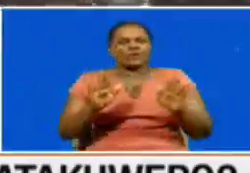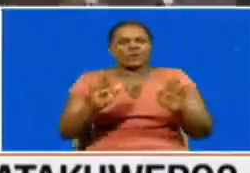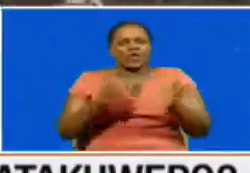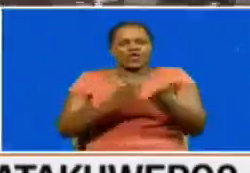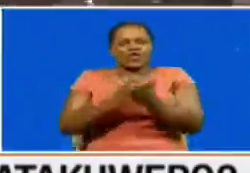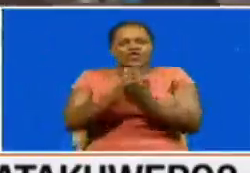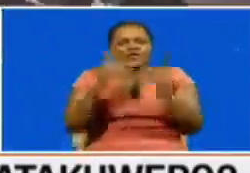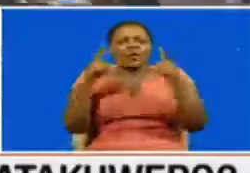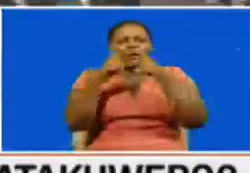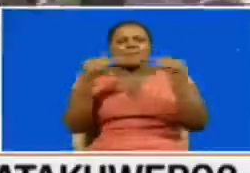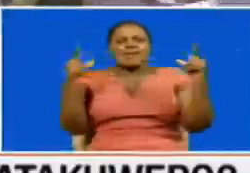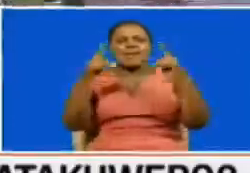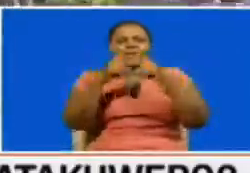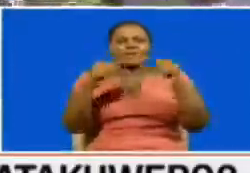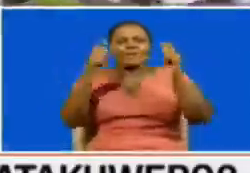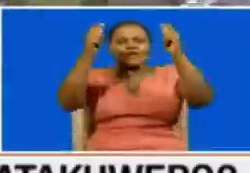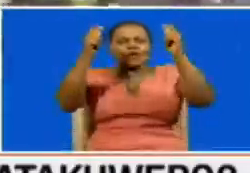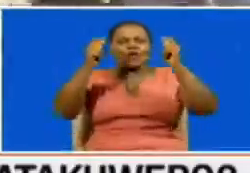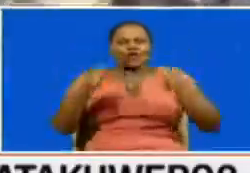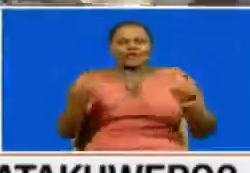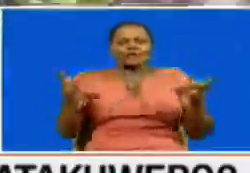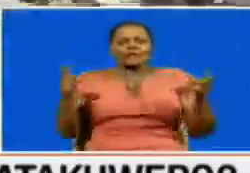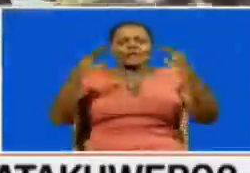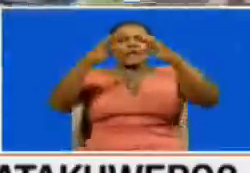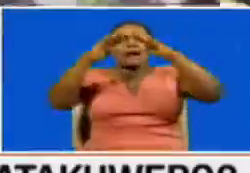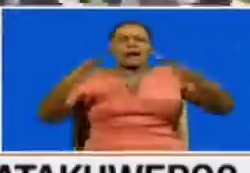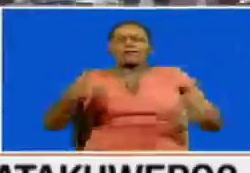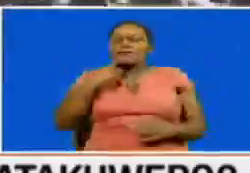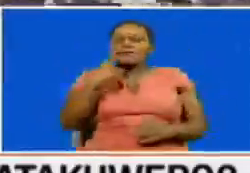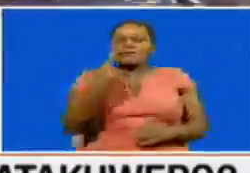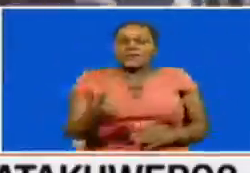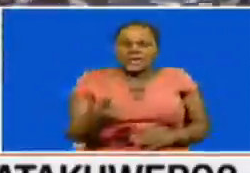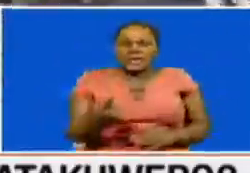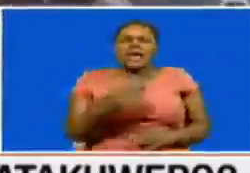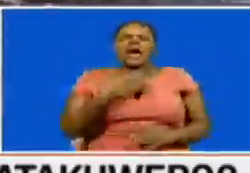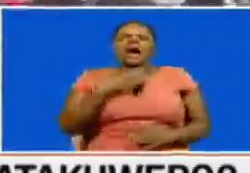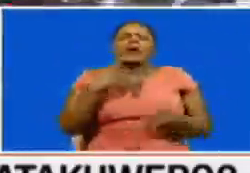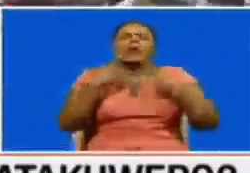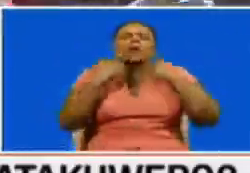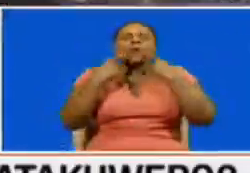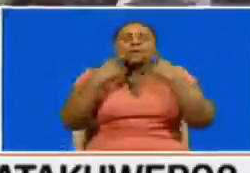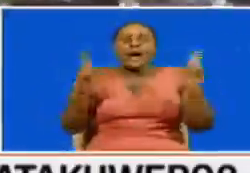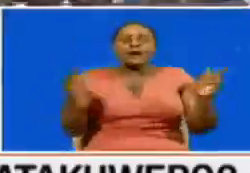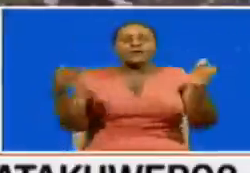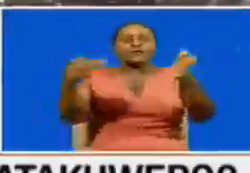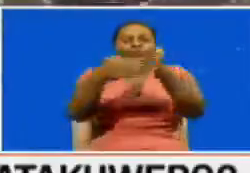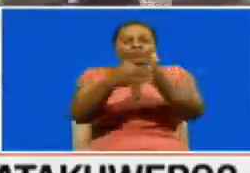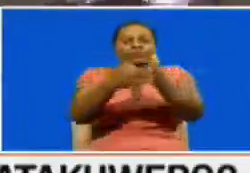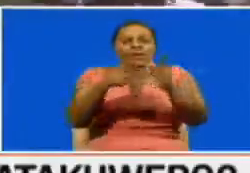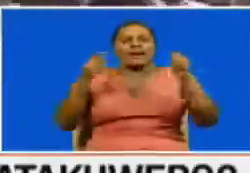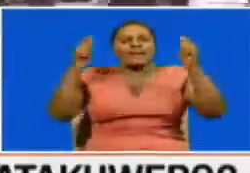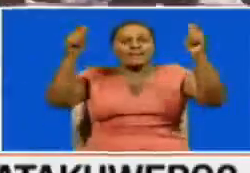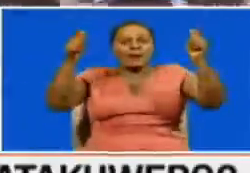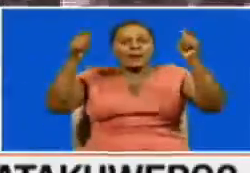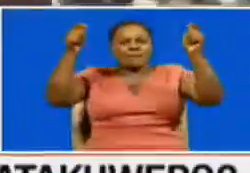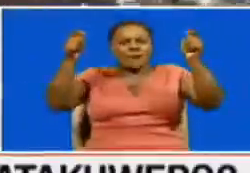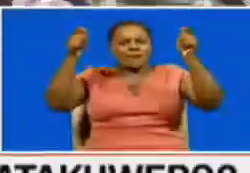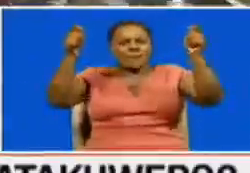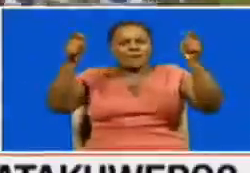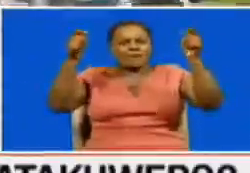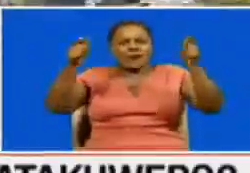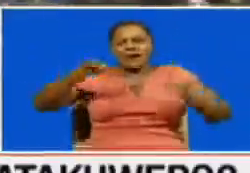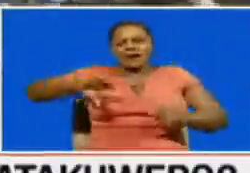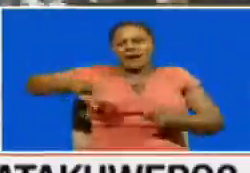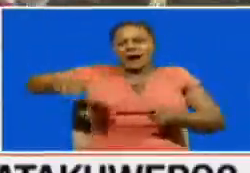Kupitia ujumbe wa Nyong'o kwa vyombo vya habari, anasema na watangazia kusitishwa kwa muda usiojulikana maandamano